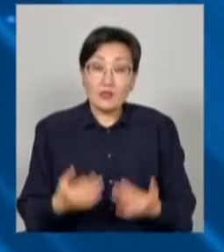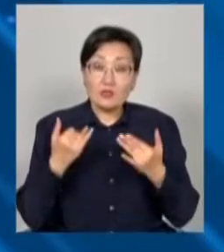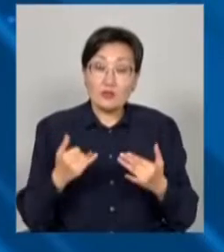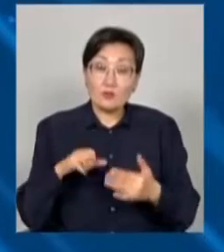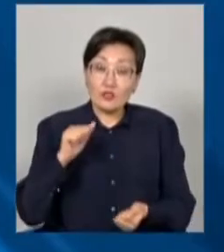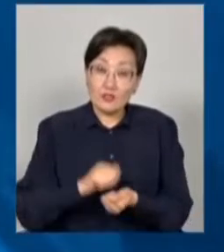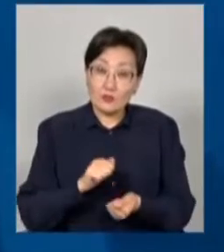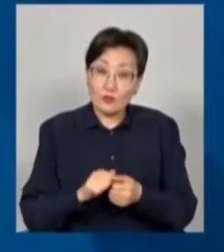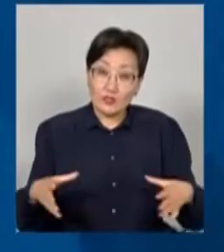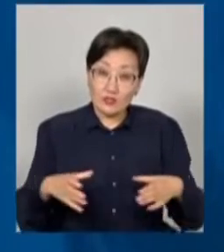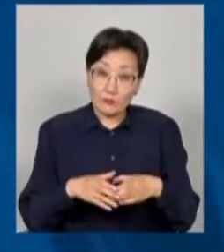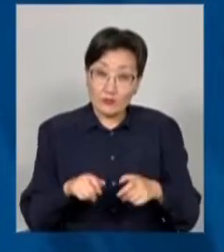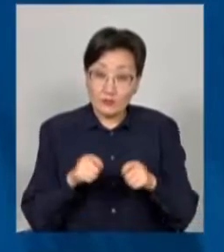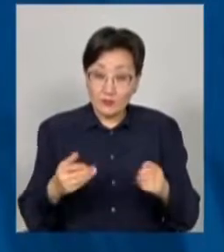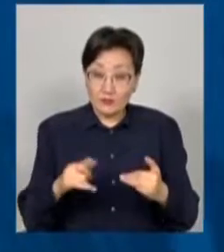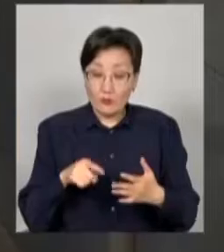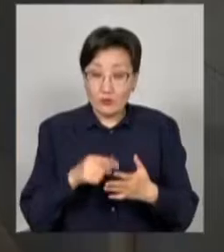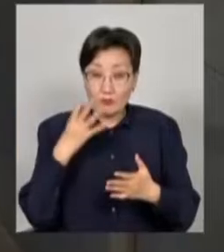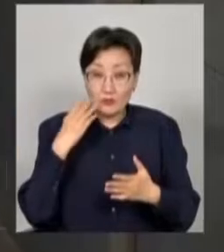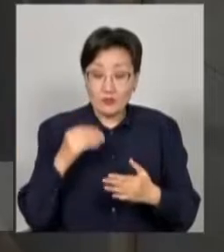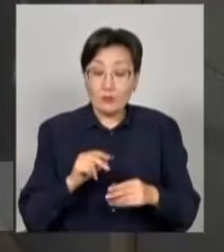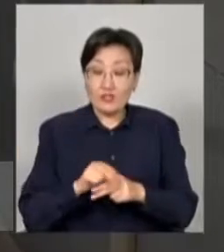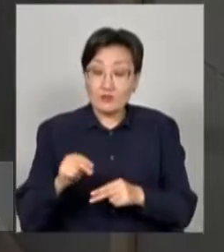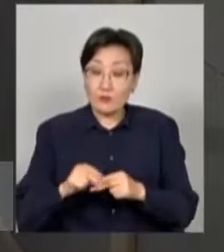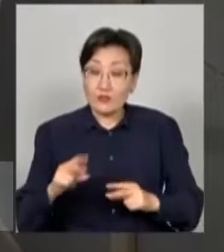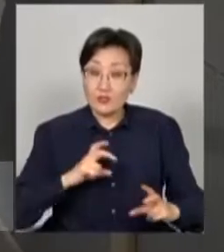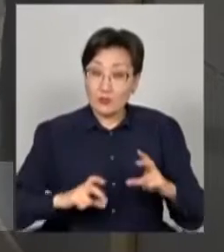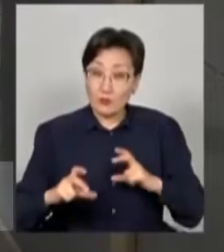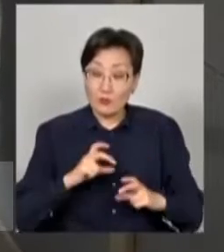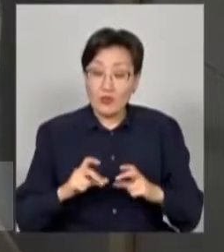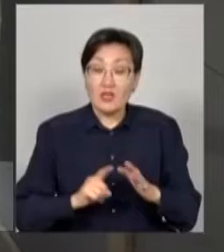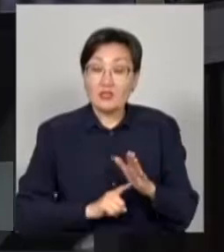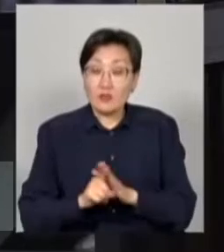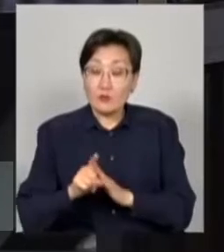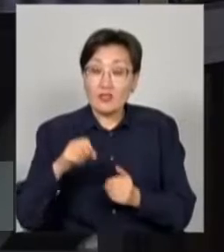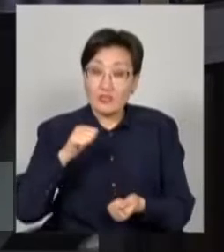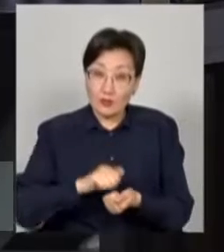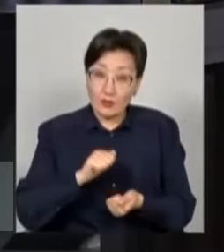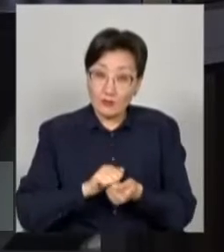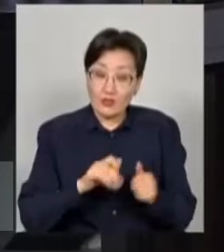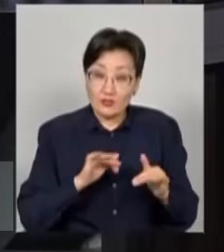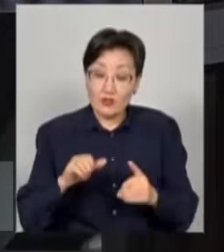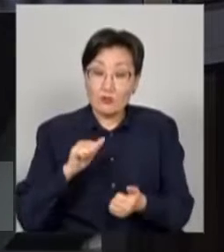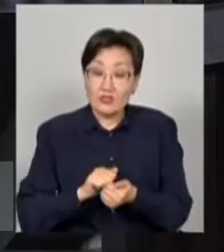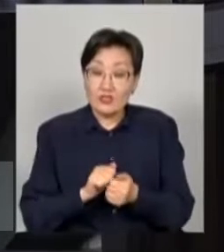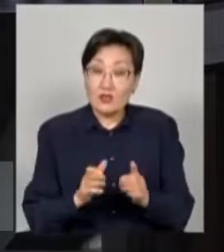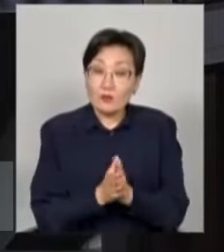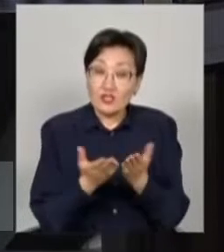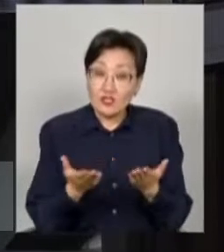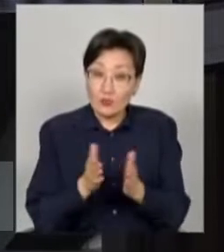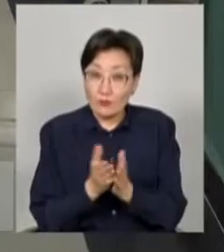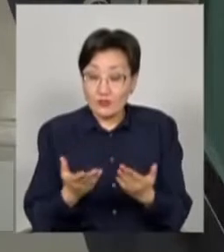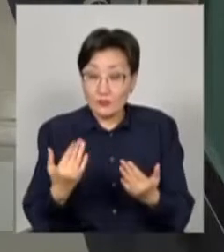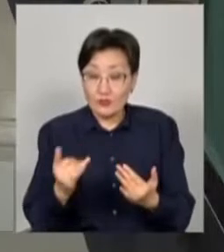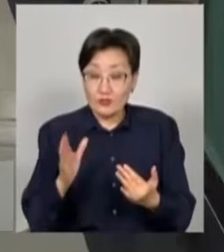Современный издательский комплекс открылся сегодня в Алматы. Обучать студентов азам типографского дела и печатать для них учебные пособия